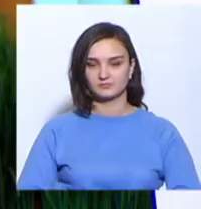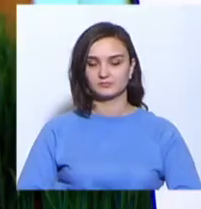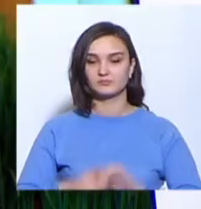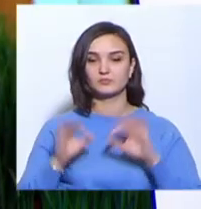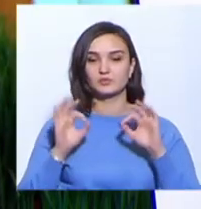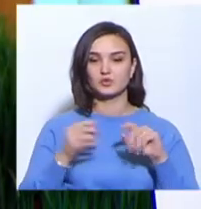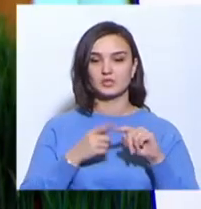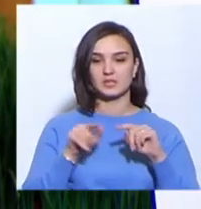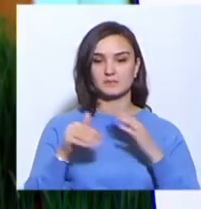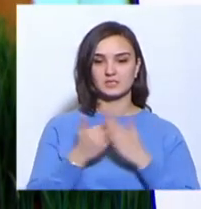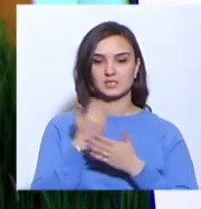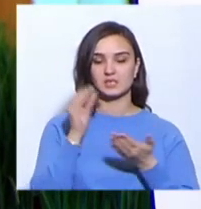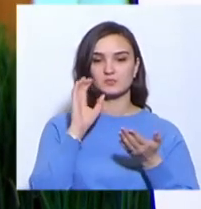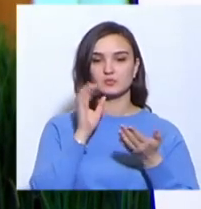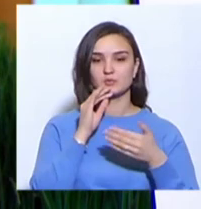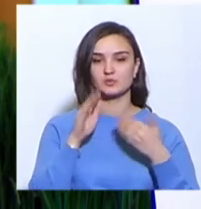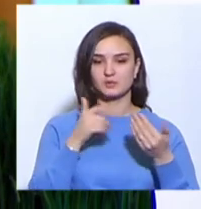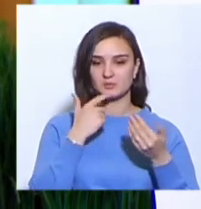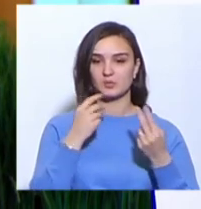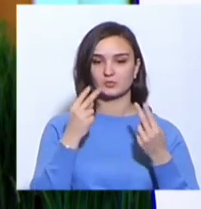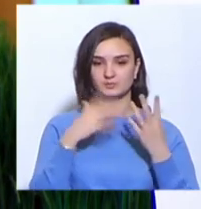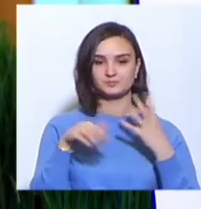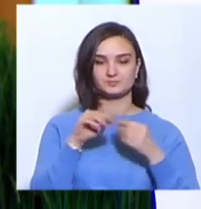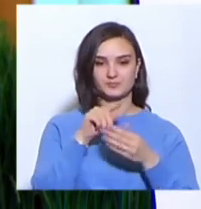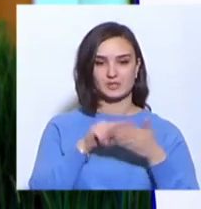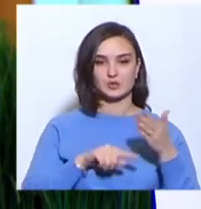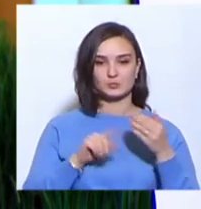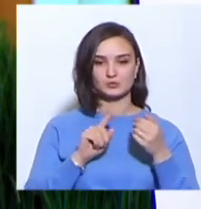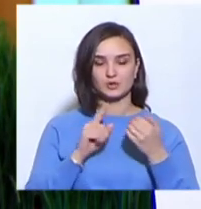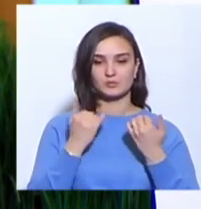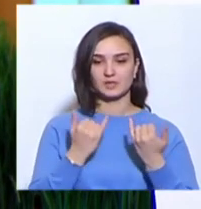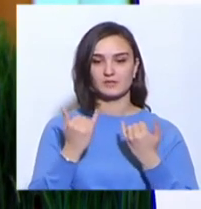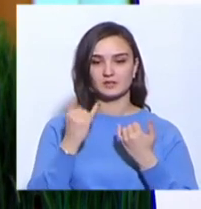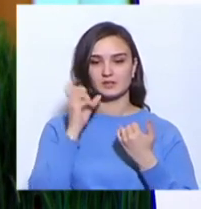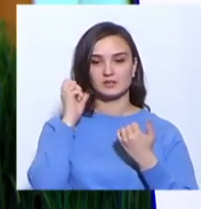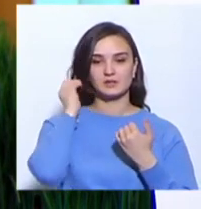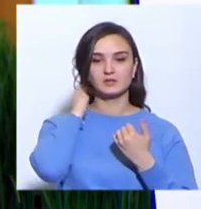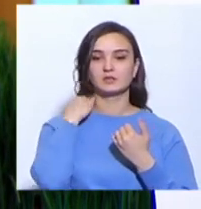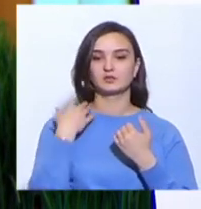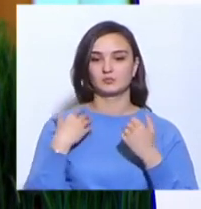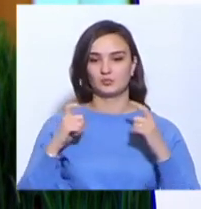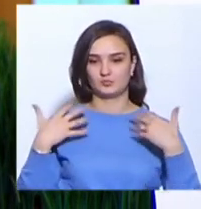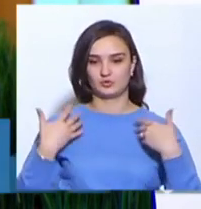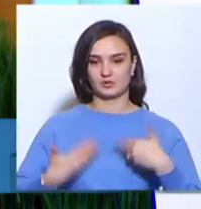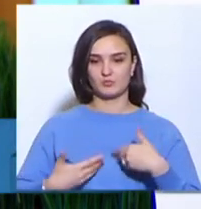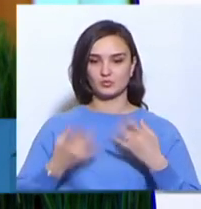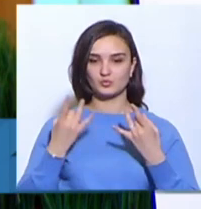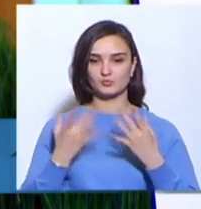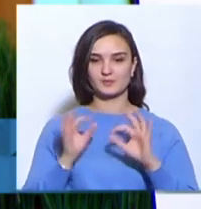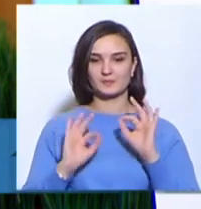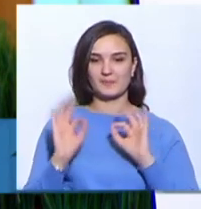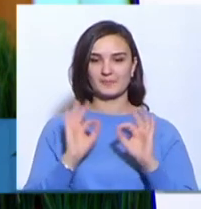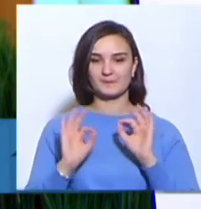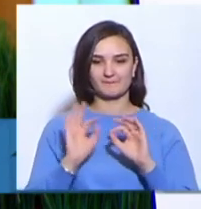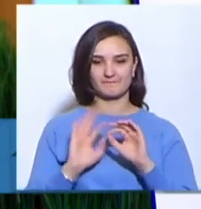სწორედ ამ სიახლის მოსმენის შემდეგ მაყურებელი დარწმუნდა, რომ დღევანდელი ჩემი ლურჯი სამოსი უბრალოდ პრანჭიკელობა